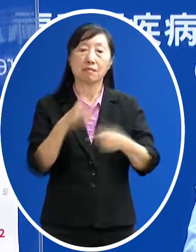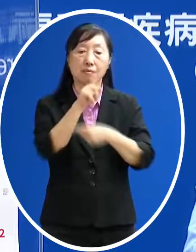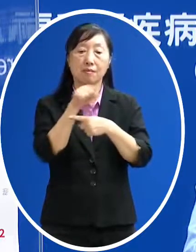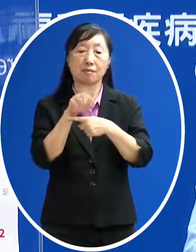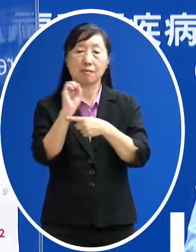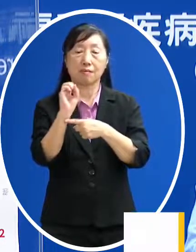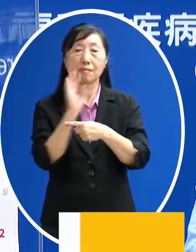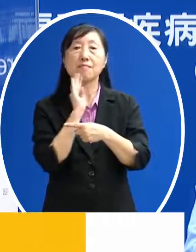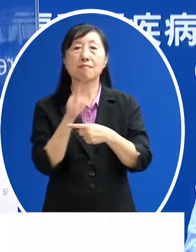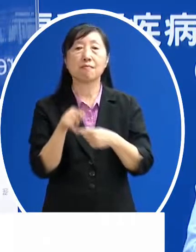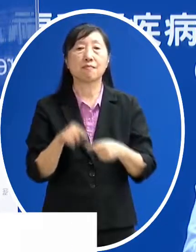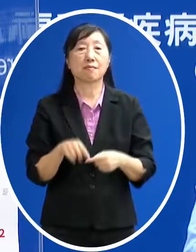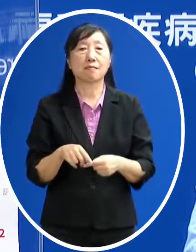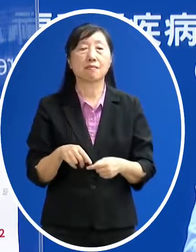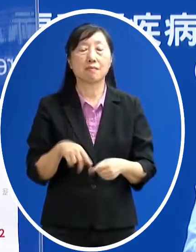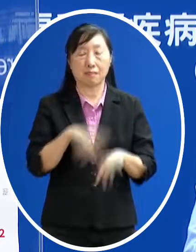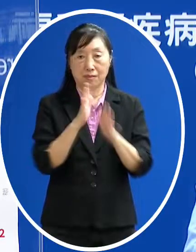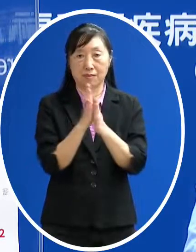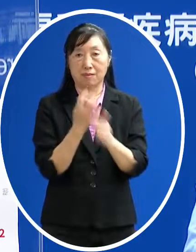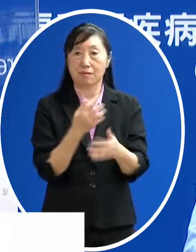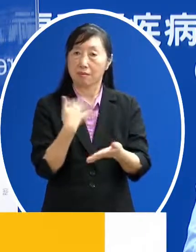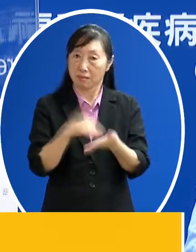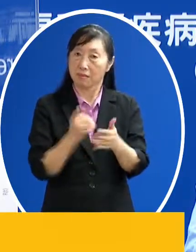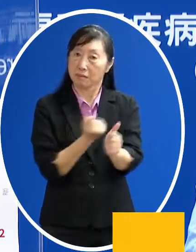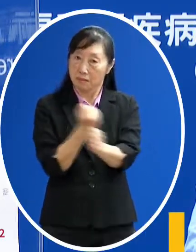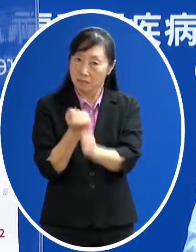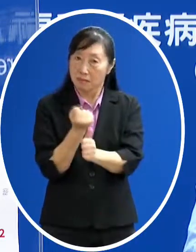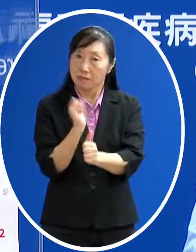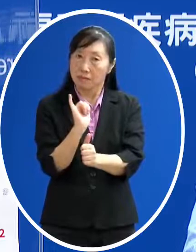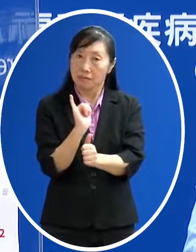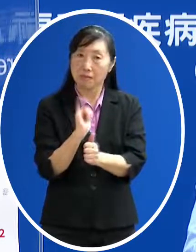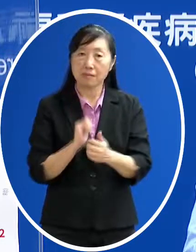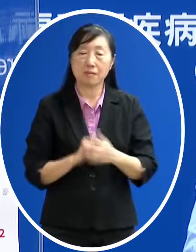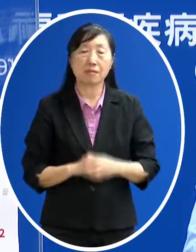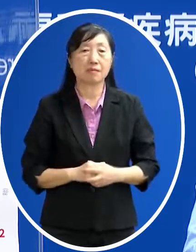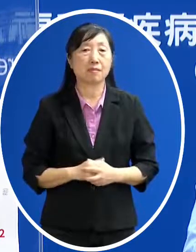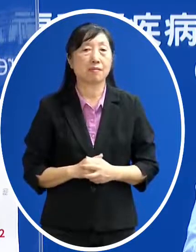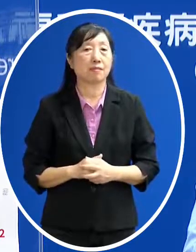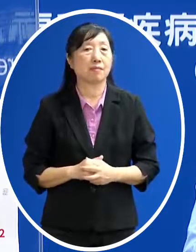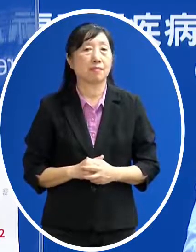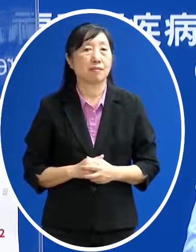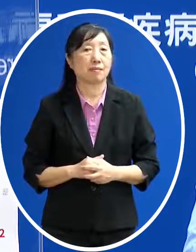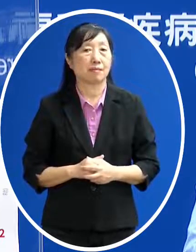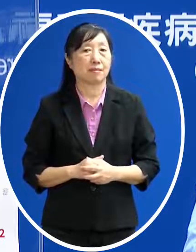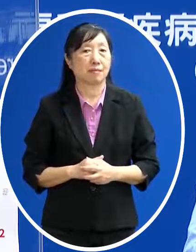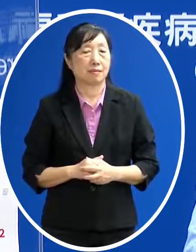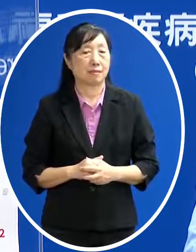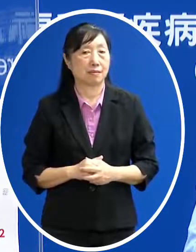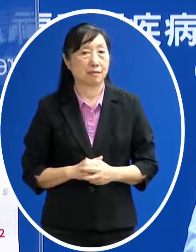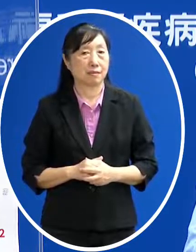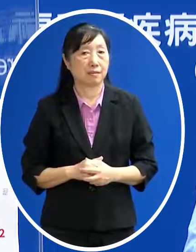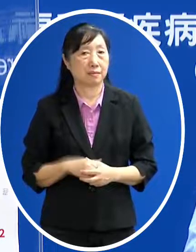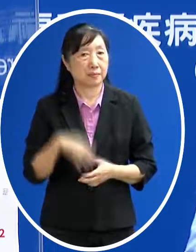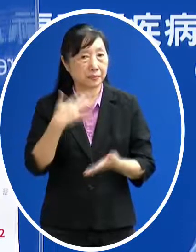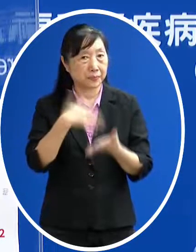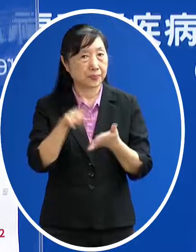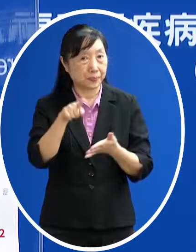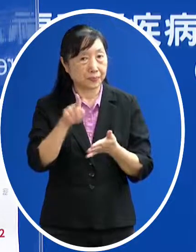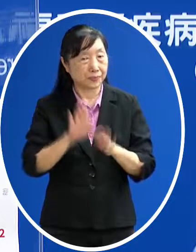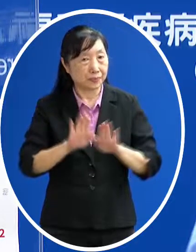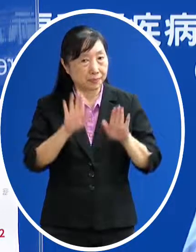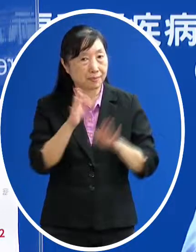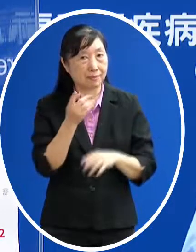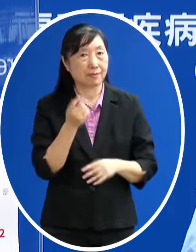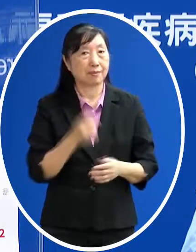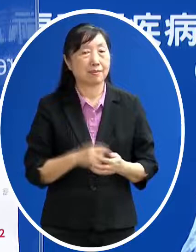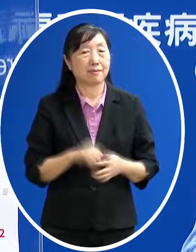本上朝向可控的范围在前进。那这个是比较好的一个情况，所以